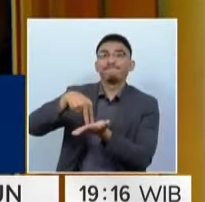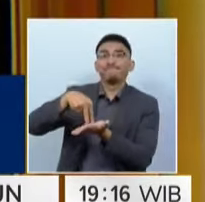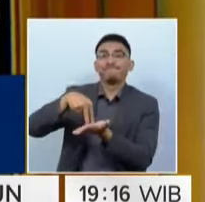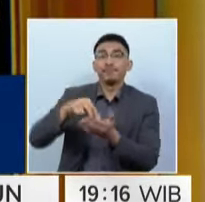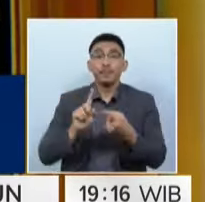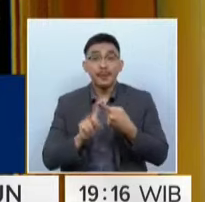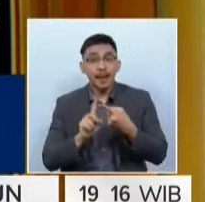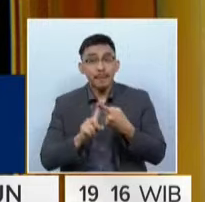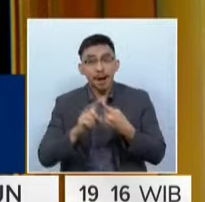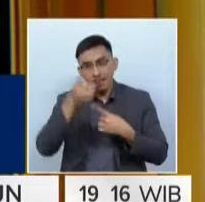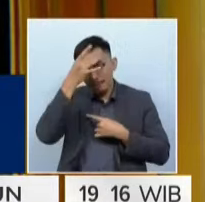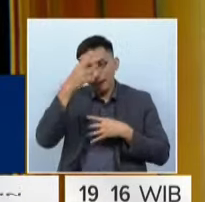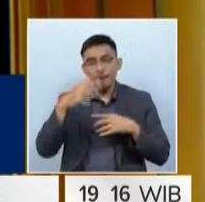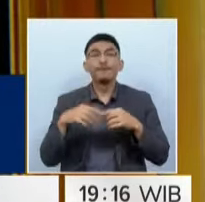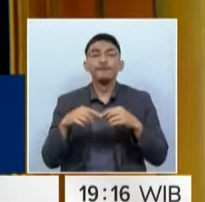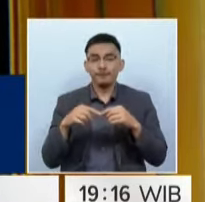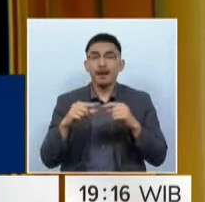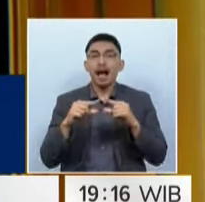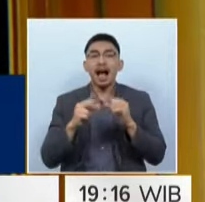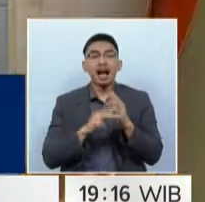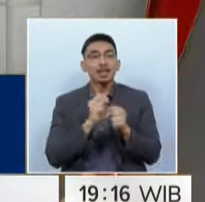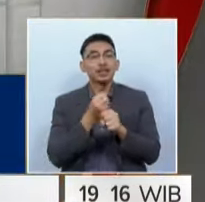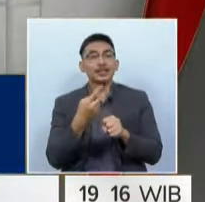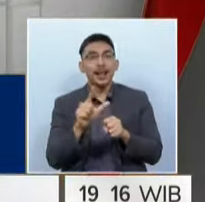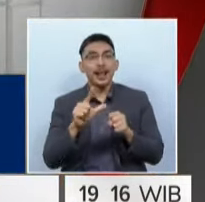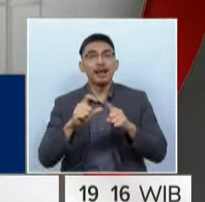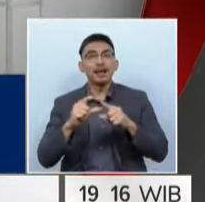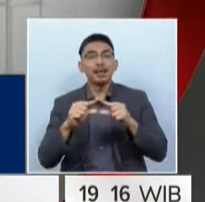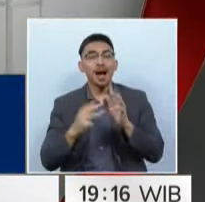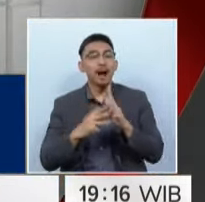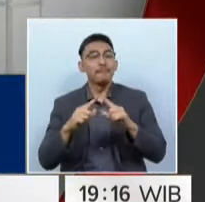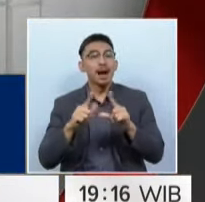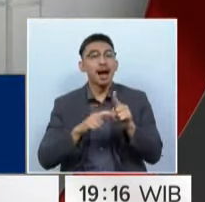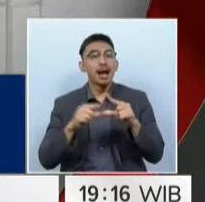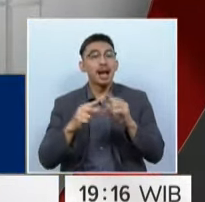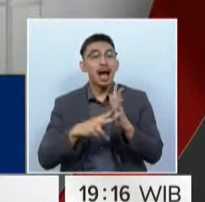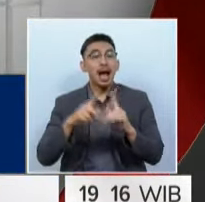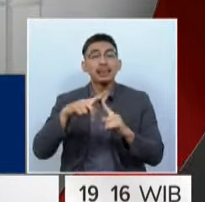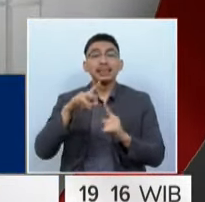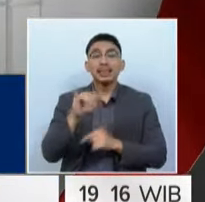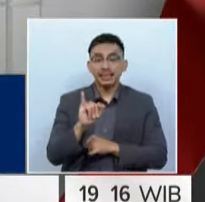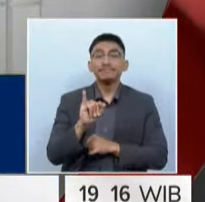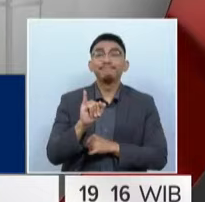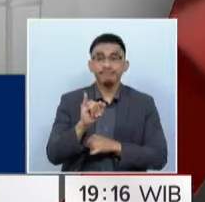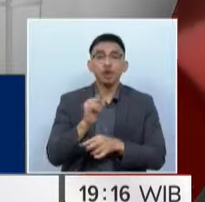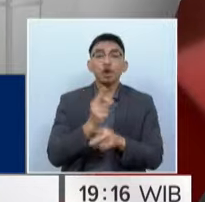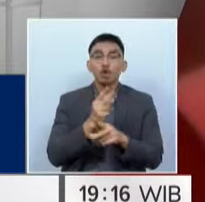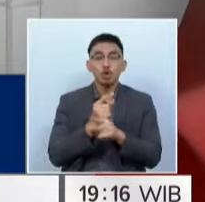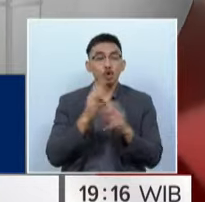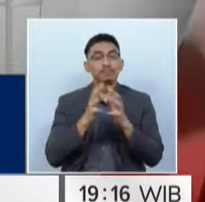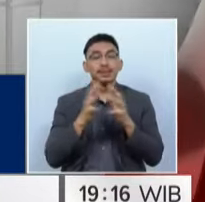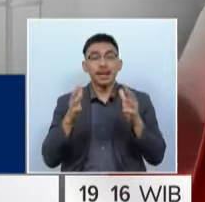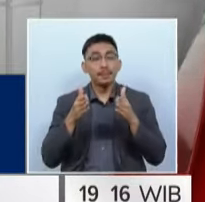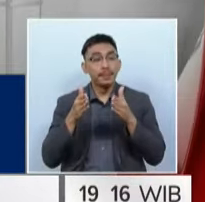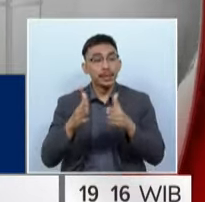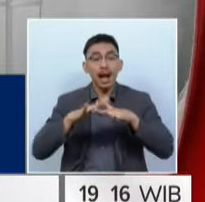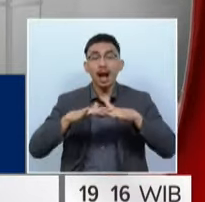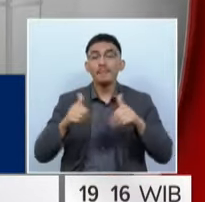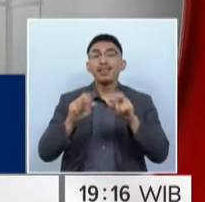profor Angel Damayanti PHD guru besar Bidang keamanan internasional visipol